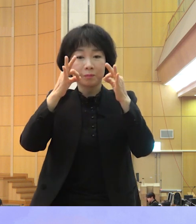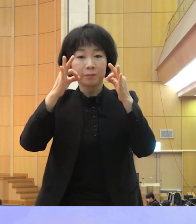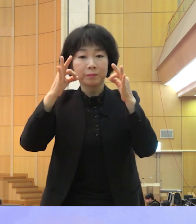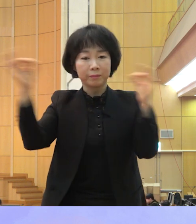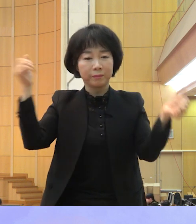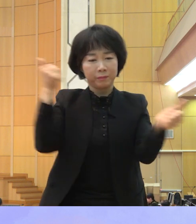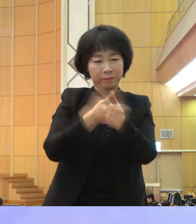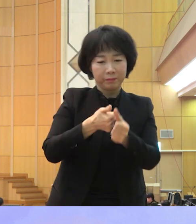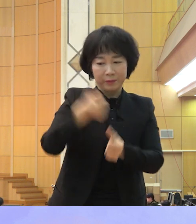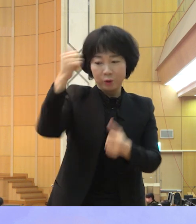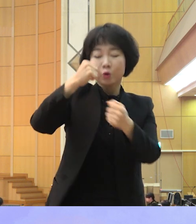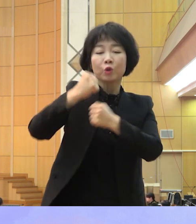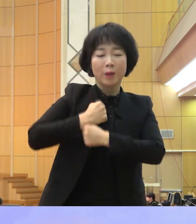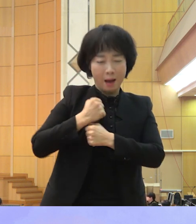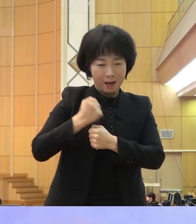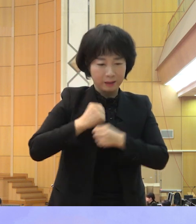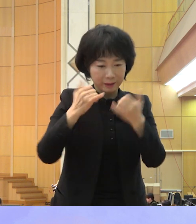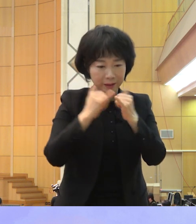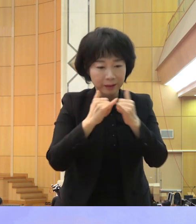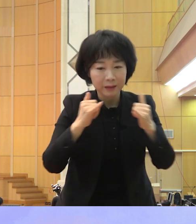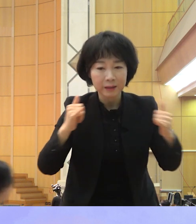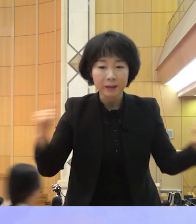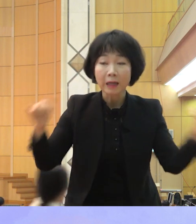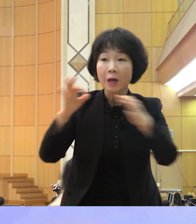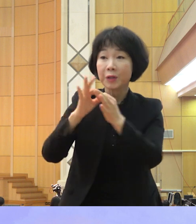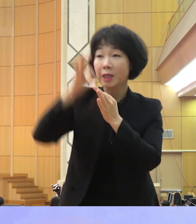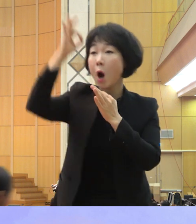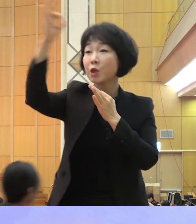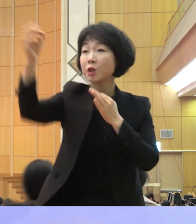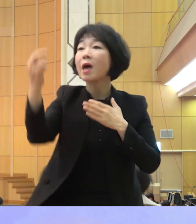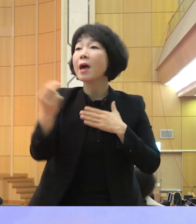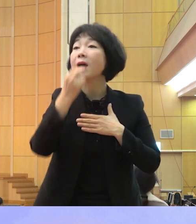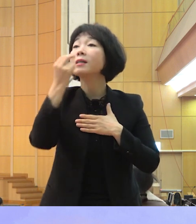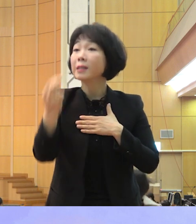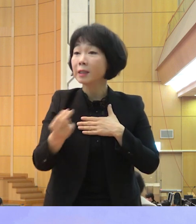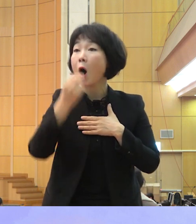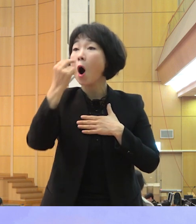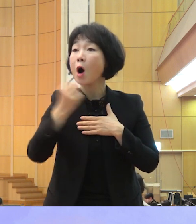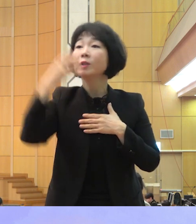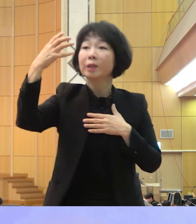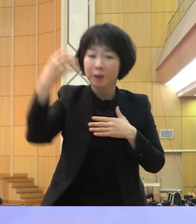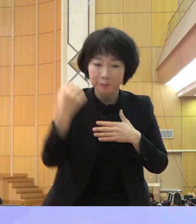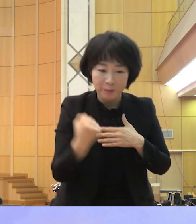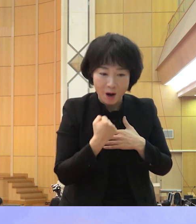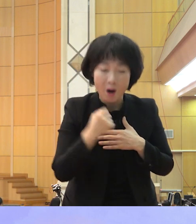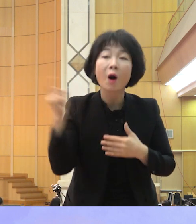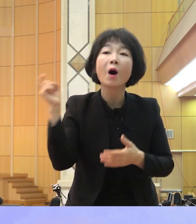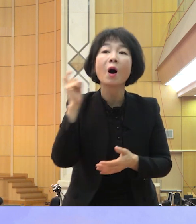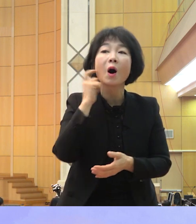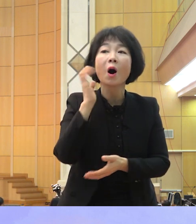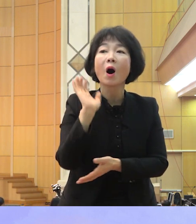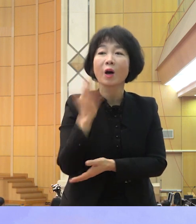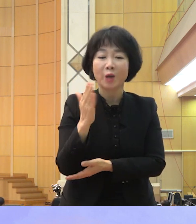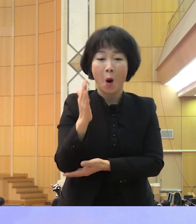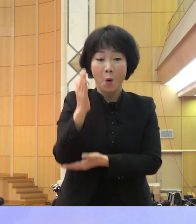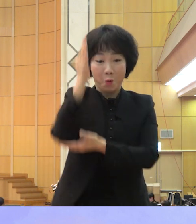부르리. 승천한 군사들은 영생을 얻으며